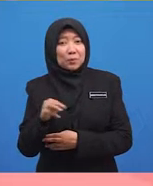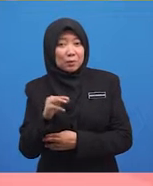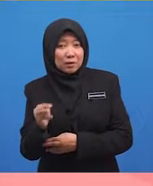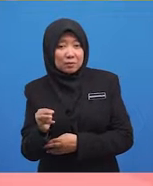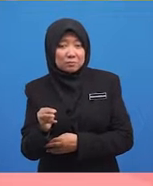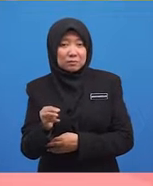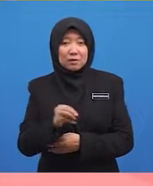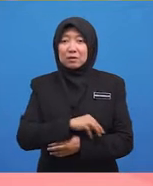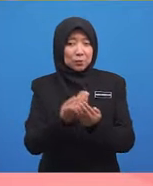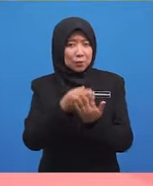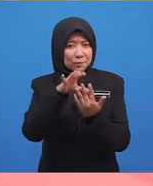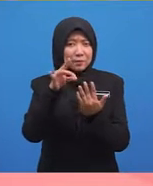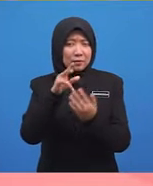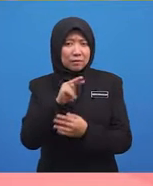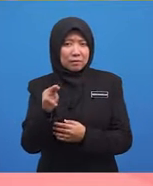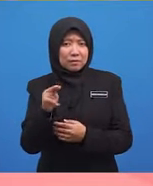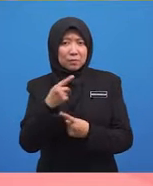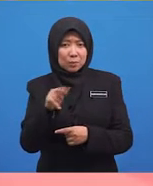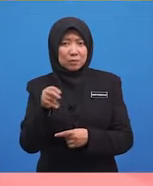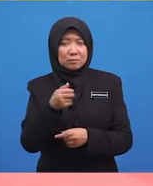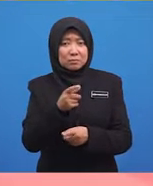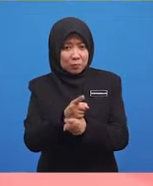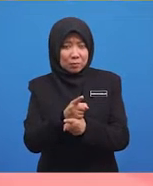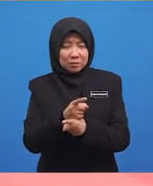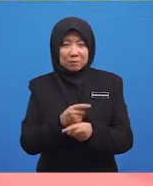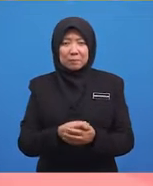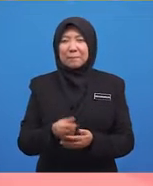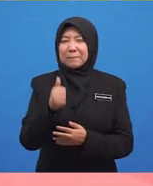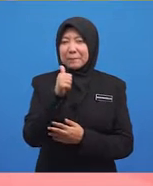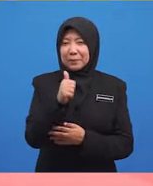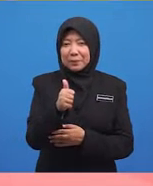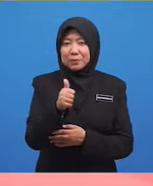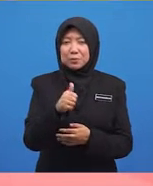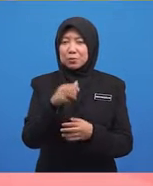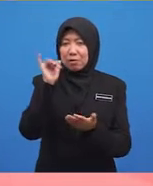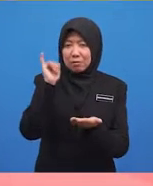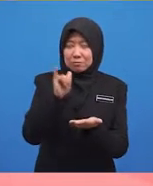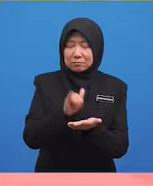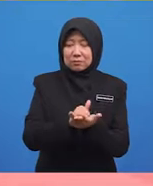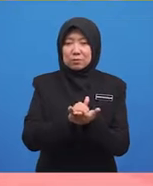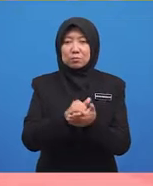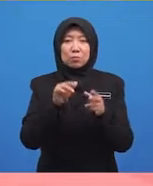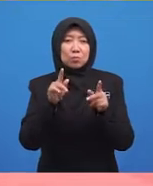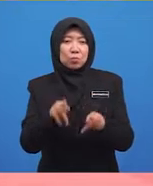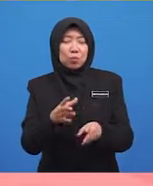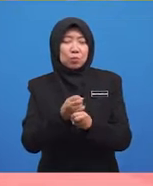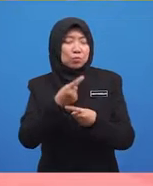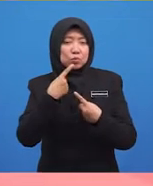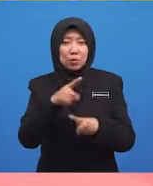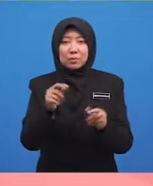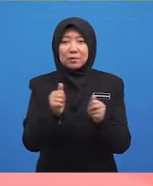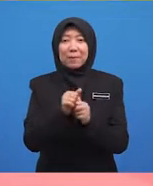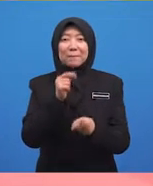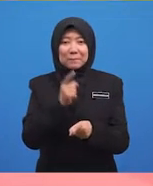Adakah semua pilihan kamu tepat? Bagus. Cikgu yakin kamu memang dapat